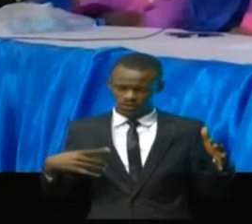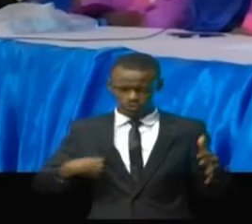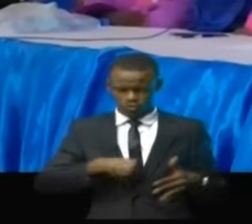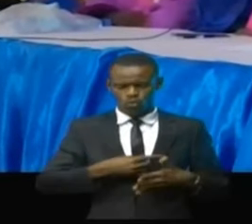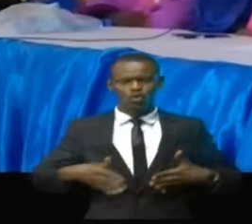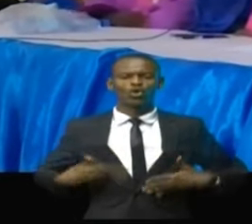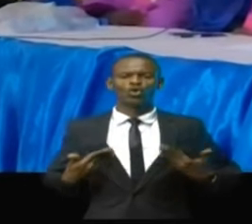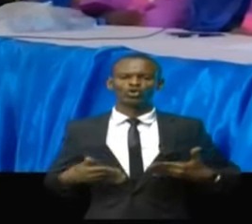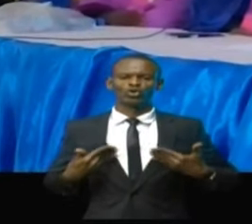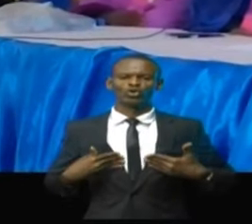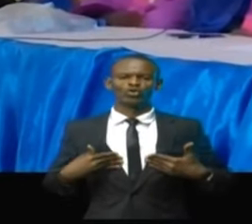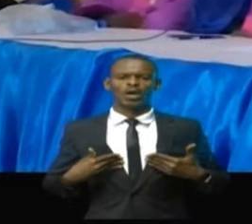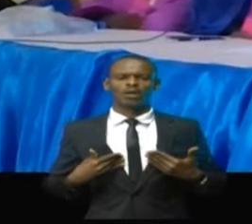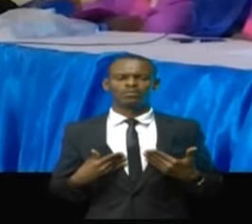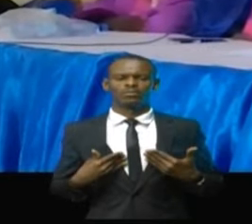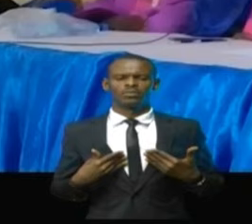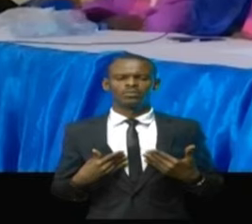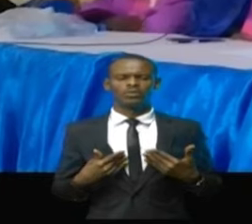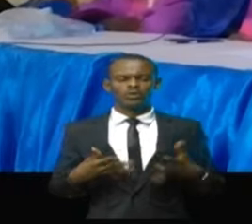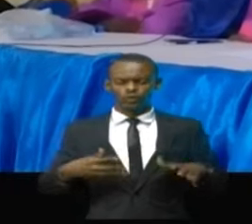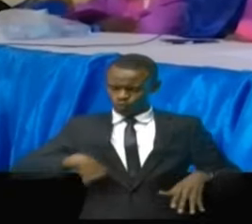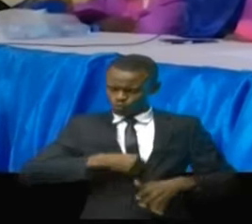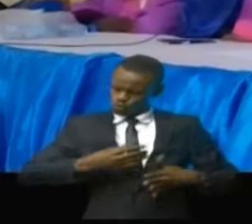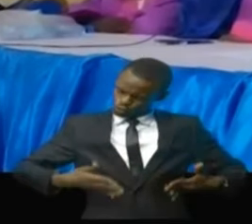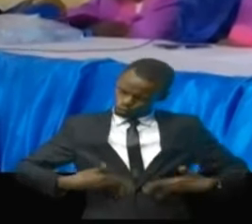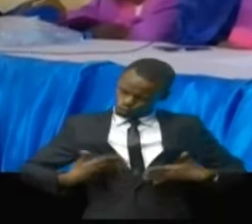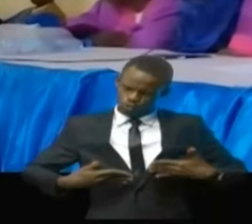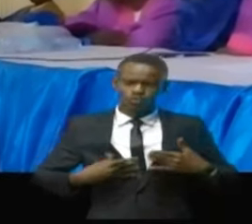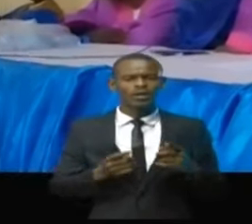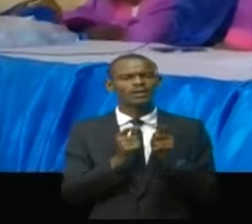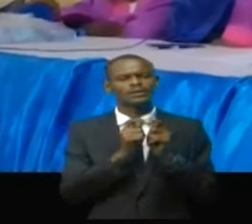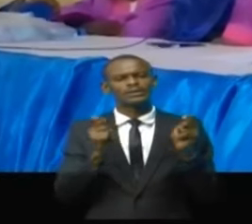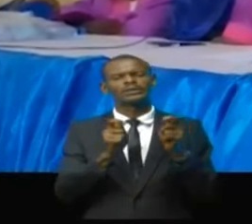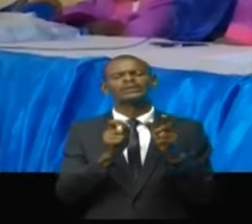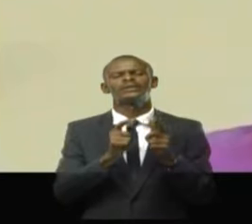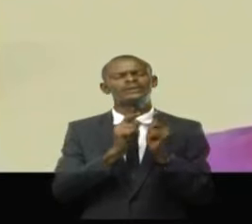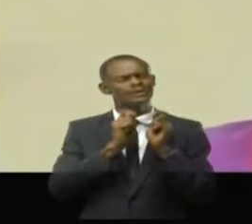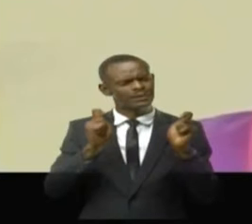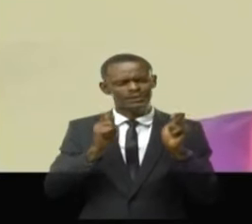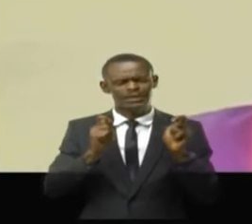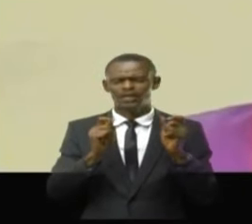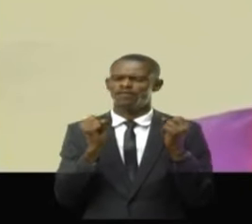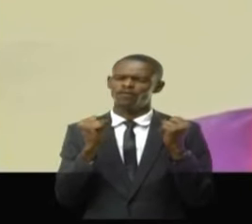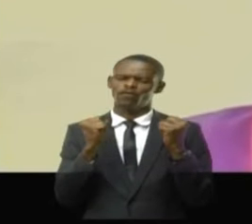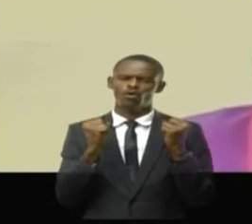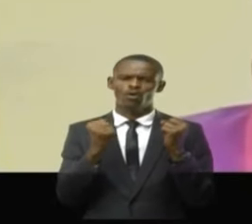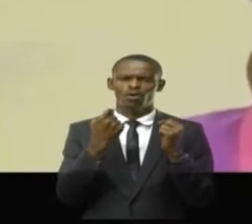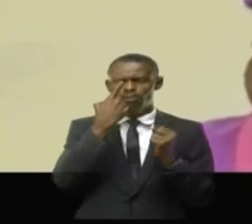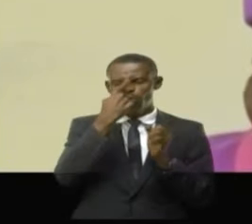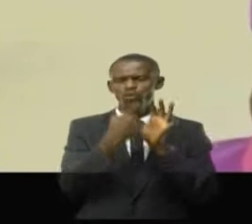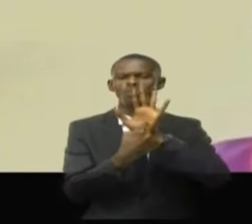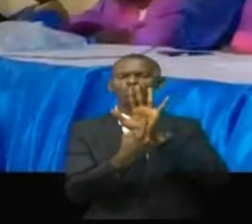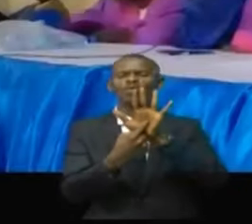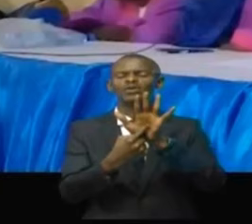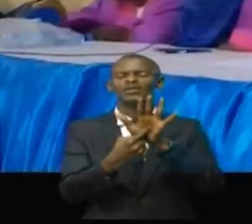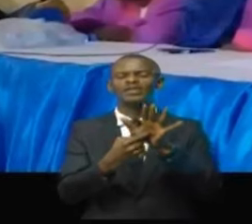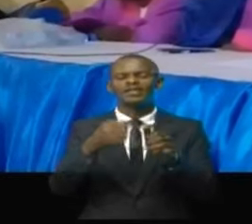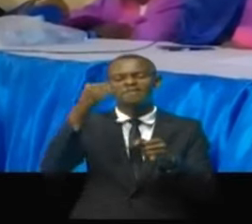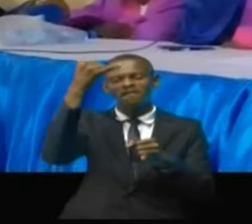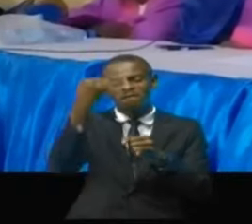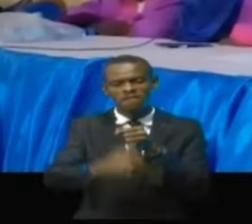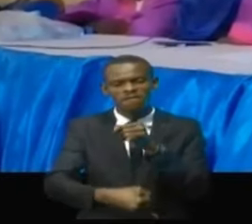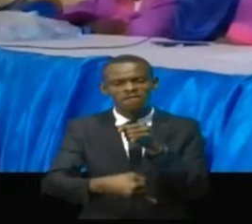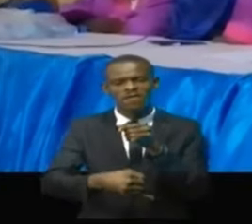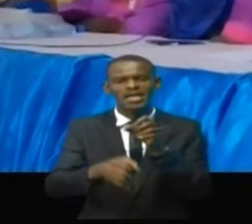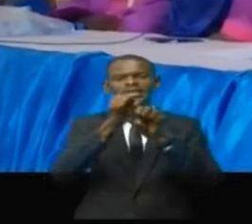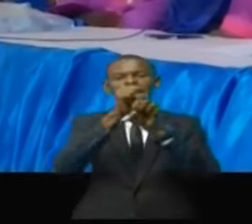ressentons les mêmes plaisirs, d'autant plus que celle-ci marque aussi la fin de l'ancien système de